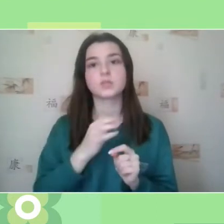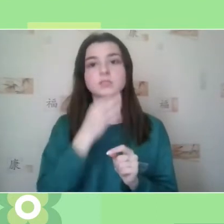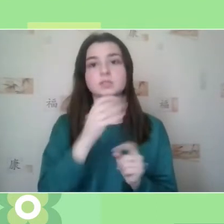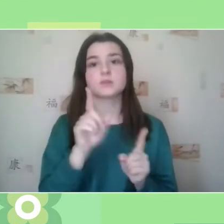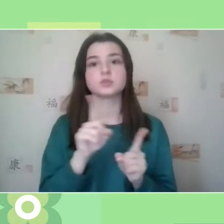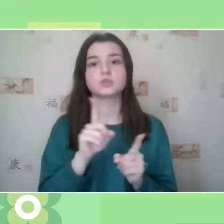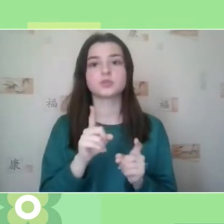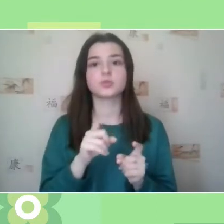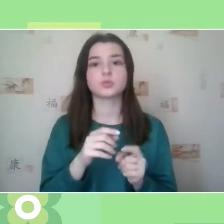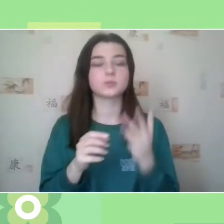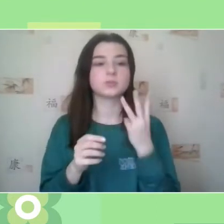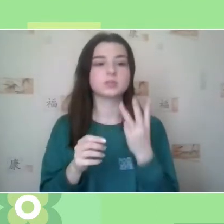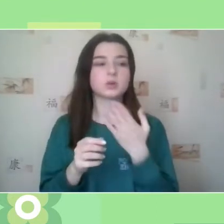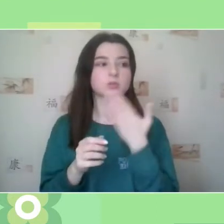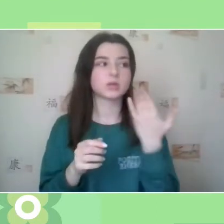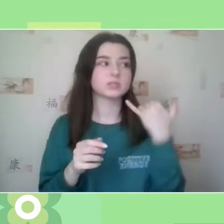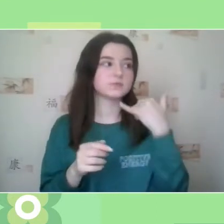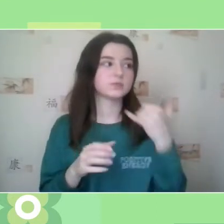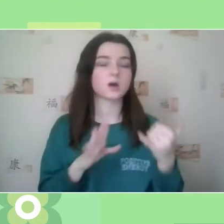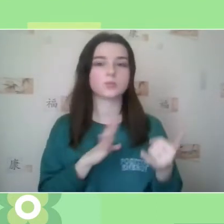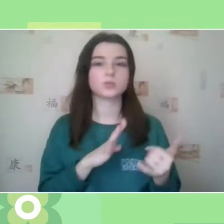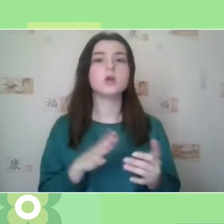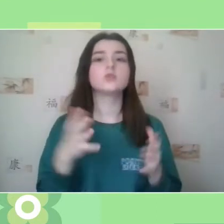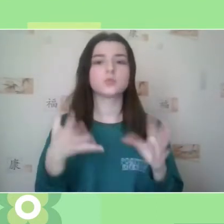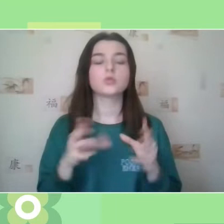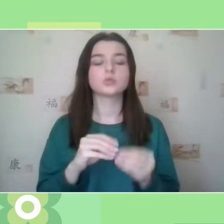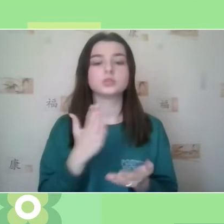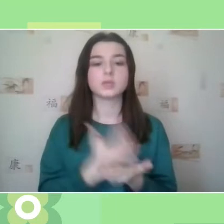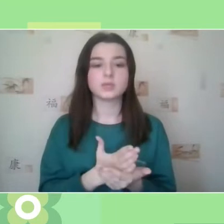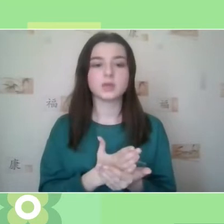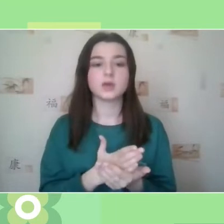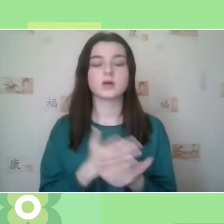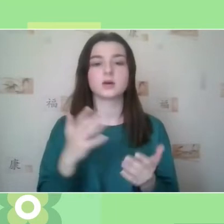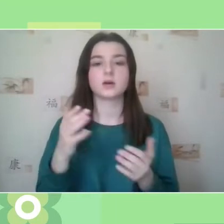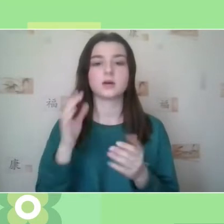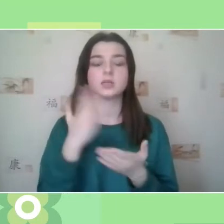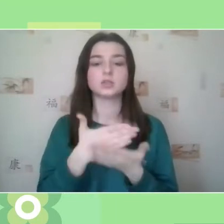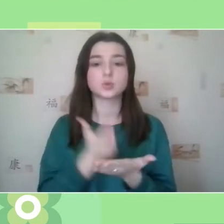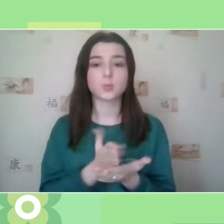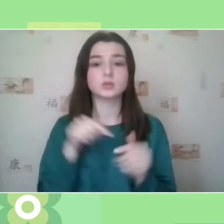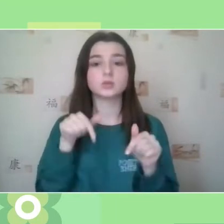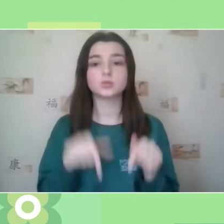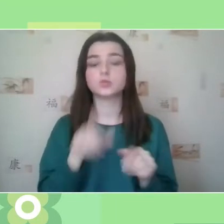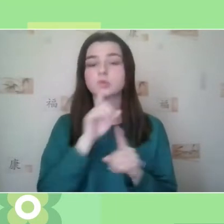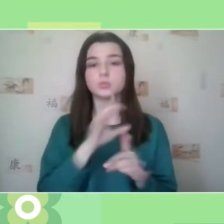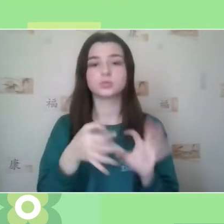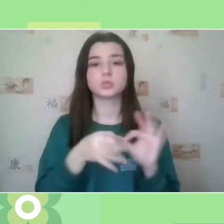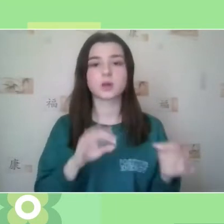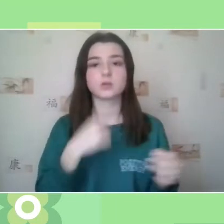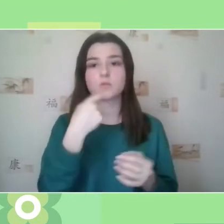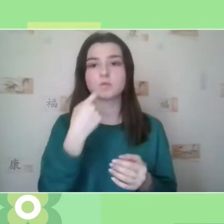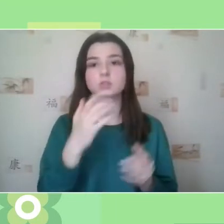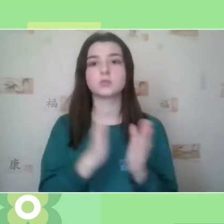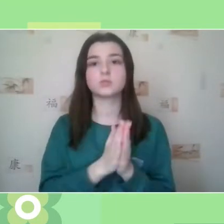сказавши, що, не знаю, три останні дзвінка там, не знаю, були. Коротше, є інструменти. Тому тут зараз не буду детально говорити. Візьміть, будь